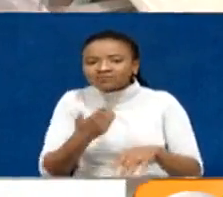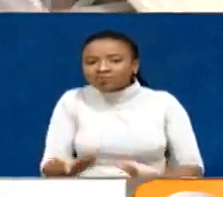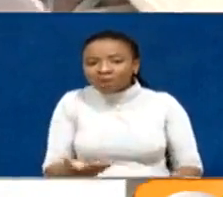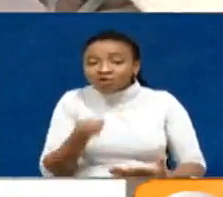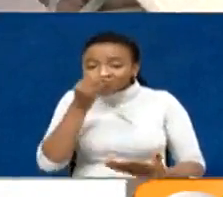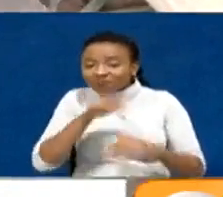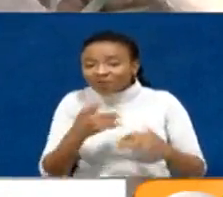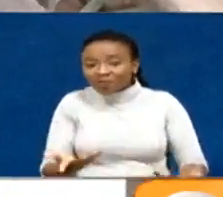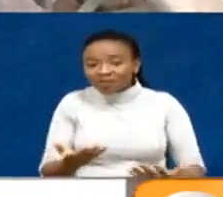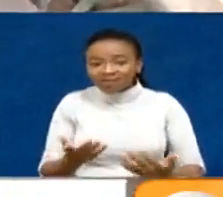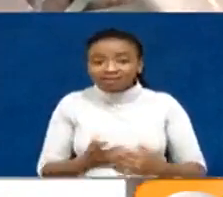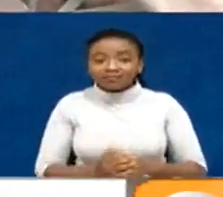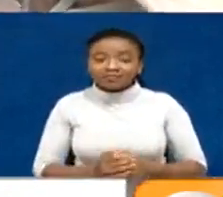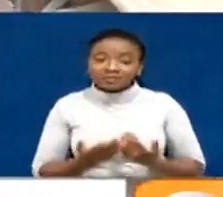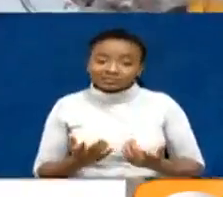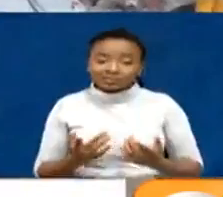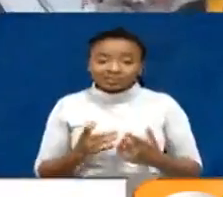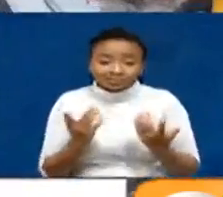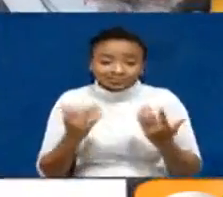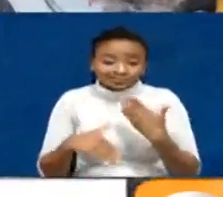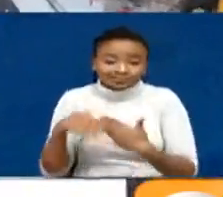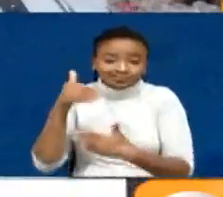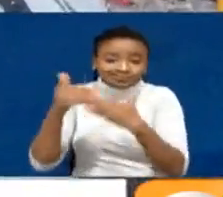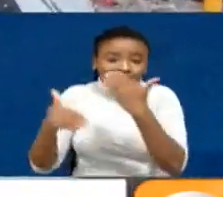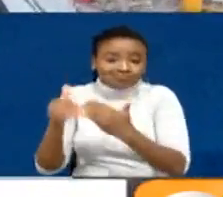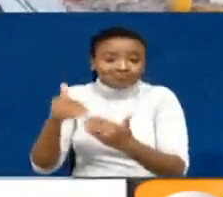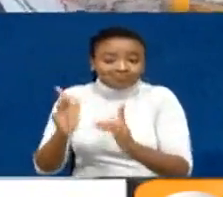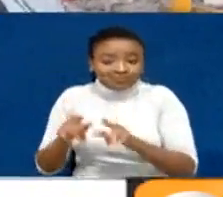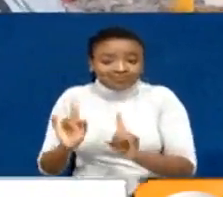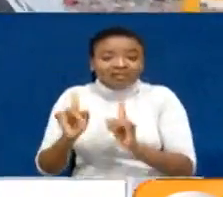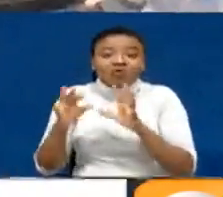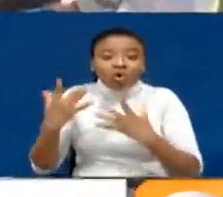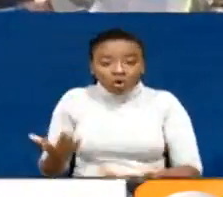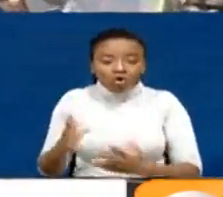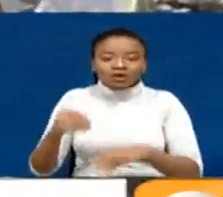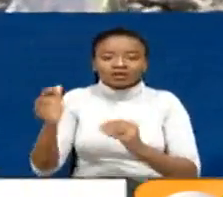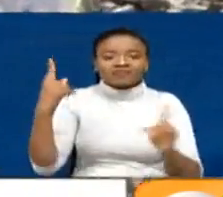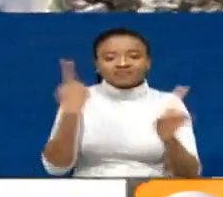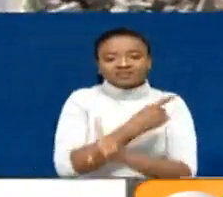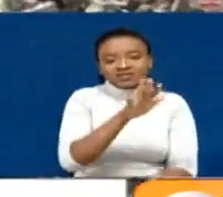wanatumainia kuruhusiwa kujenga nyumba zao au kupewa eneo mbadala la kuishi.